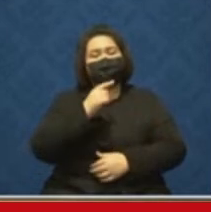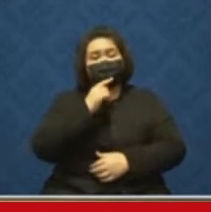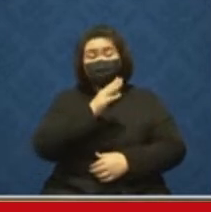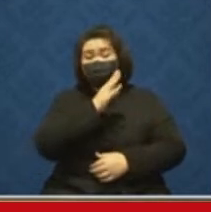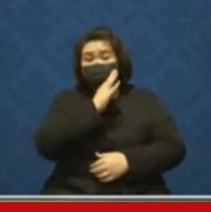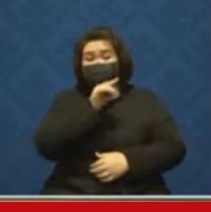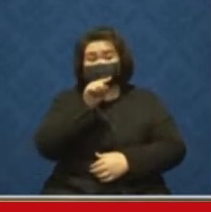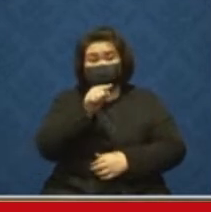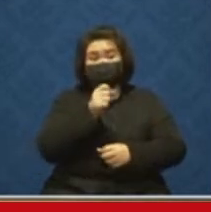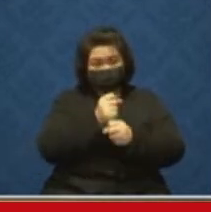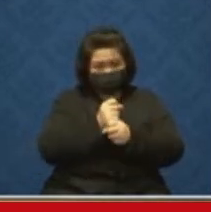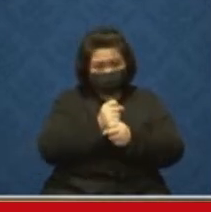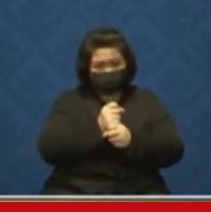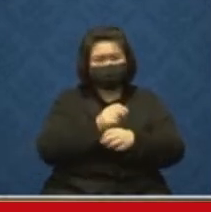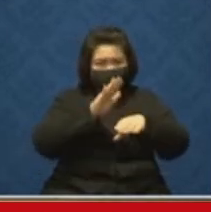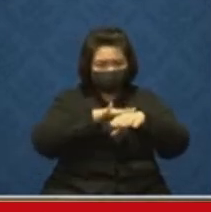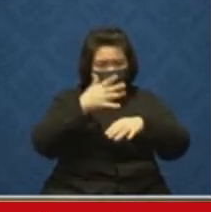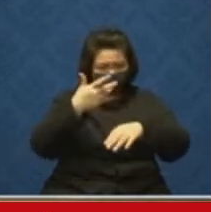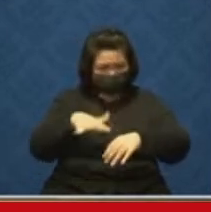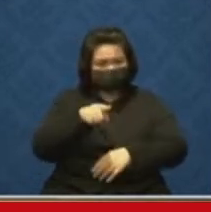วาสิ่งที่ทานจะทำมันผิดนะ